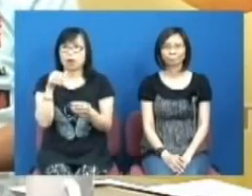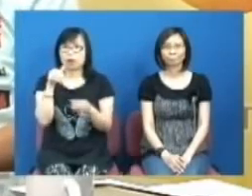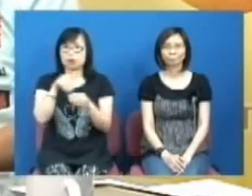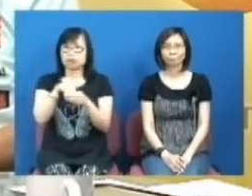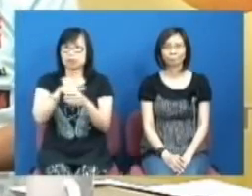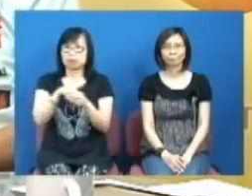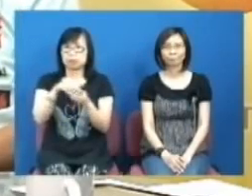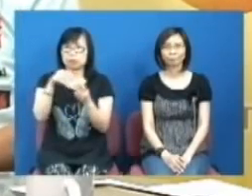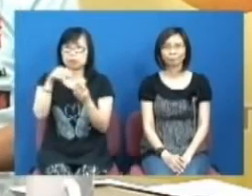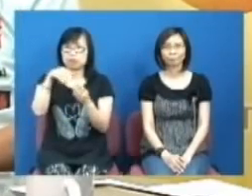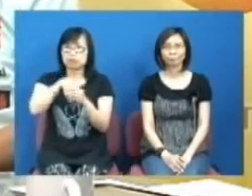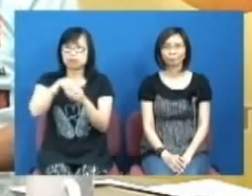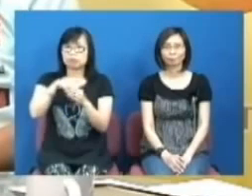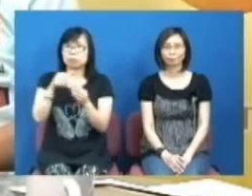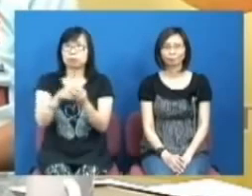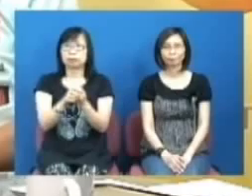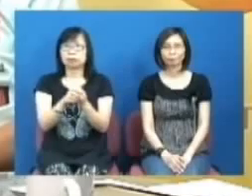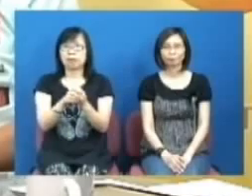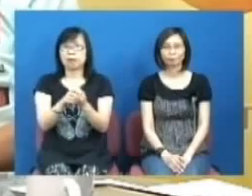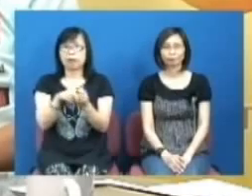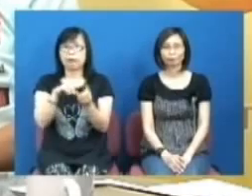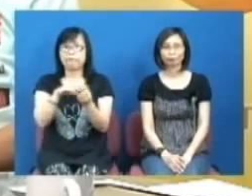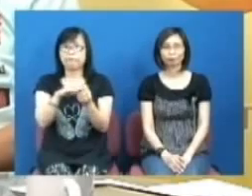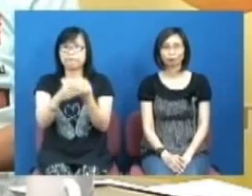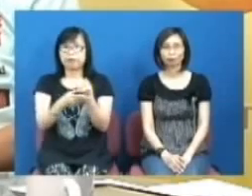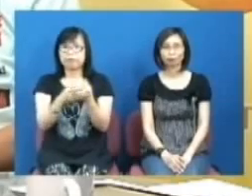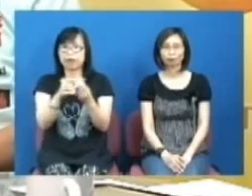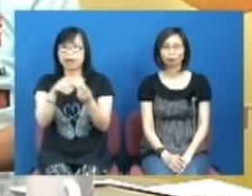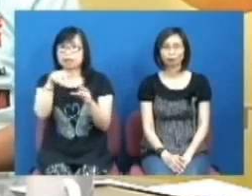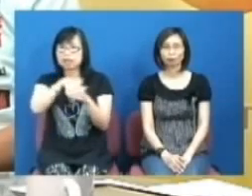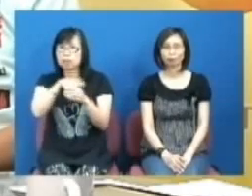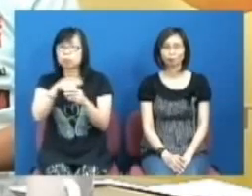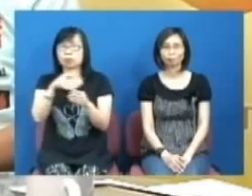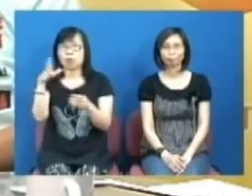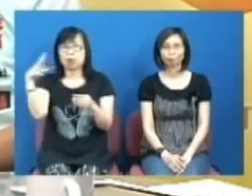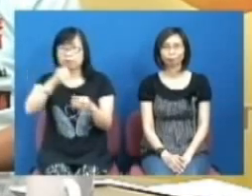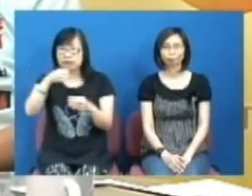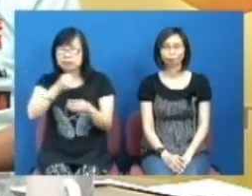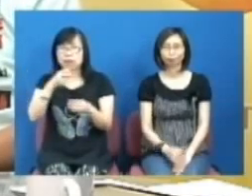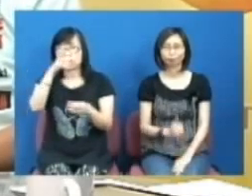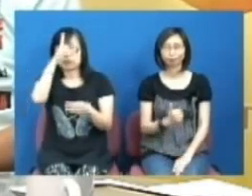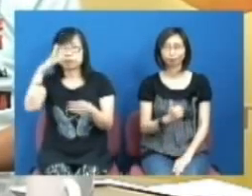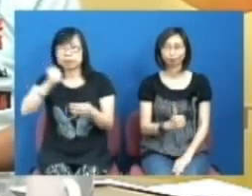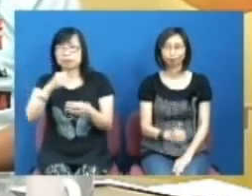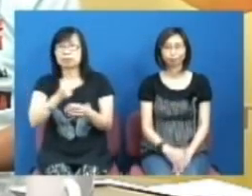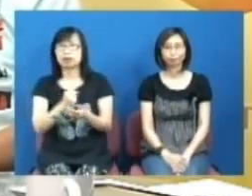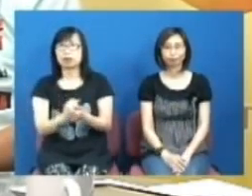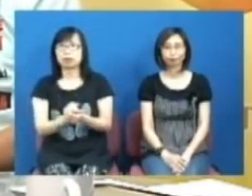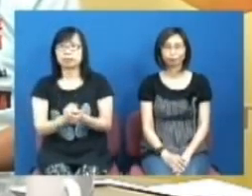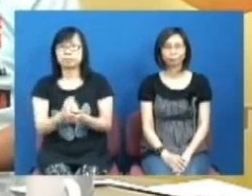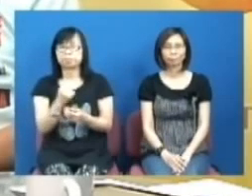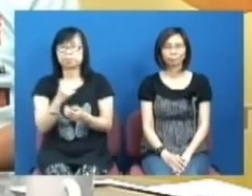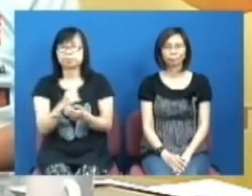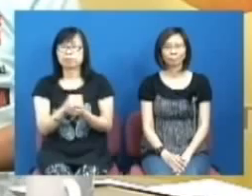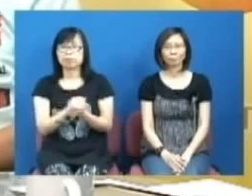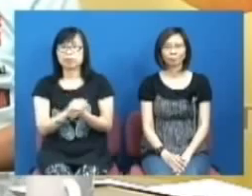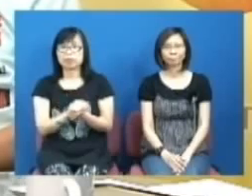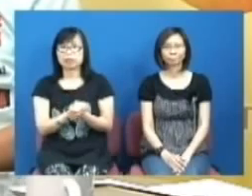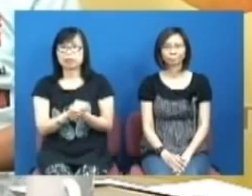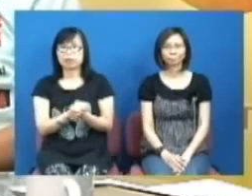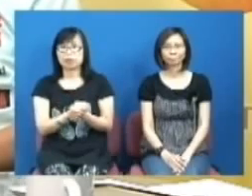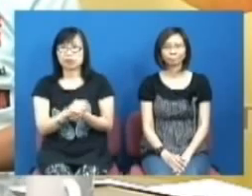特首，咁以范太咁即係虛偽同無恥嘅，佢一定會做啊！23條立法嘅，如果做咗特首，咁